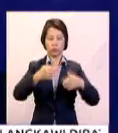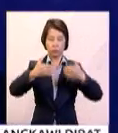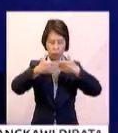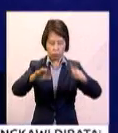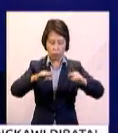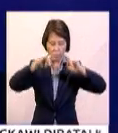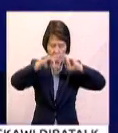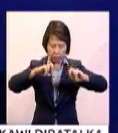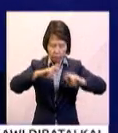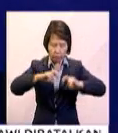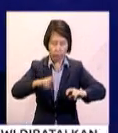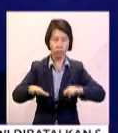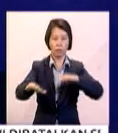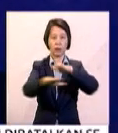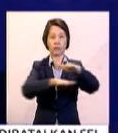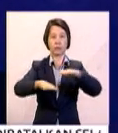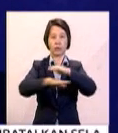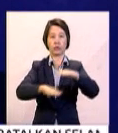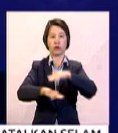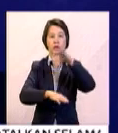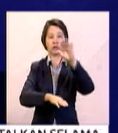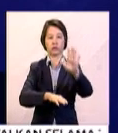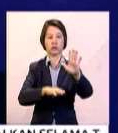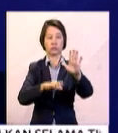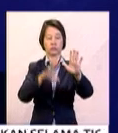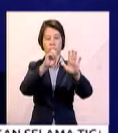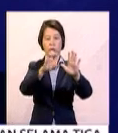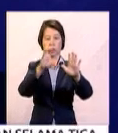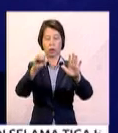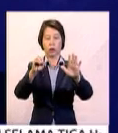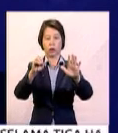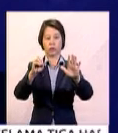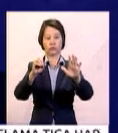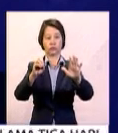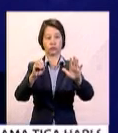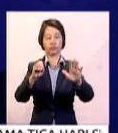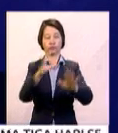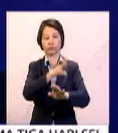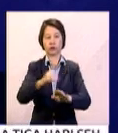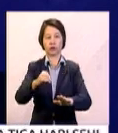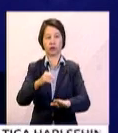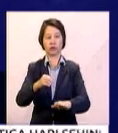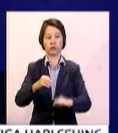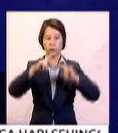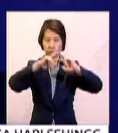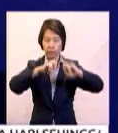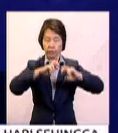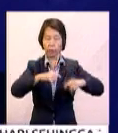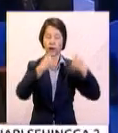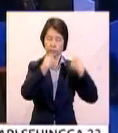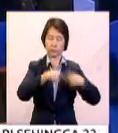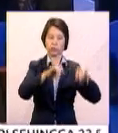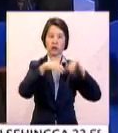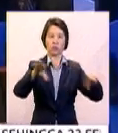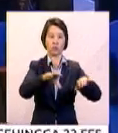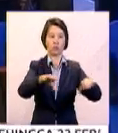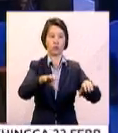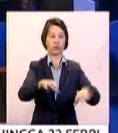siasatan di bawah Seksyen 500 Kanun Kesiasaan dan siasatan sedang diteruskan.